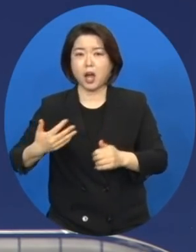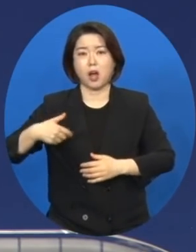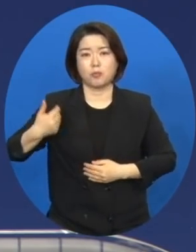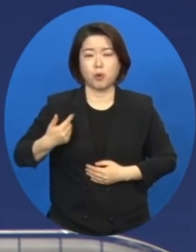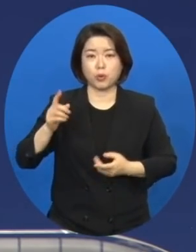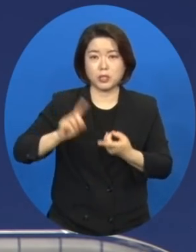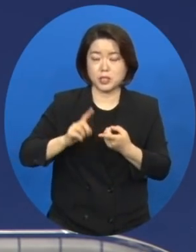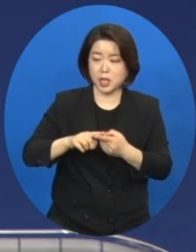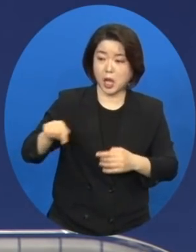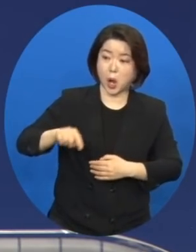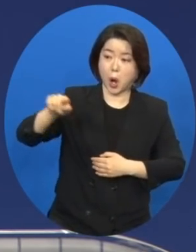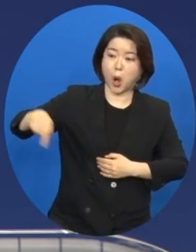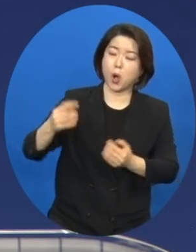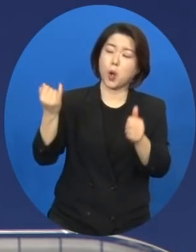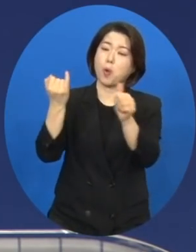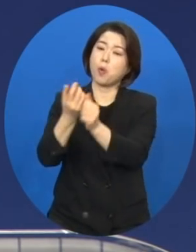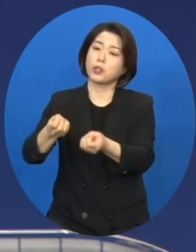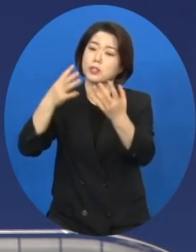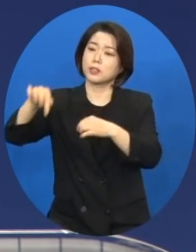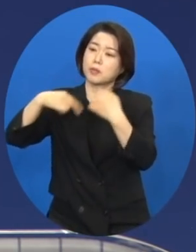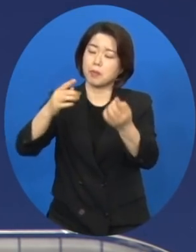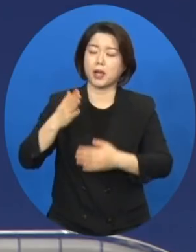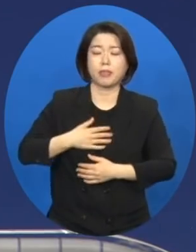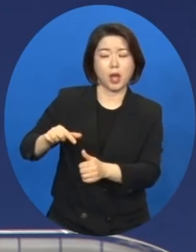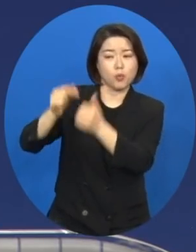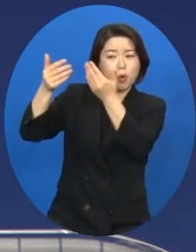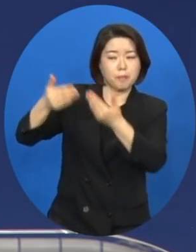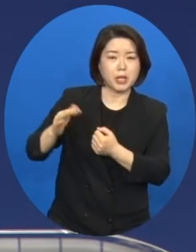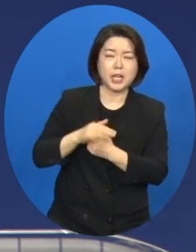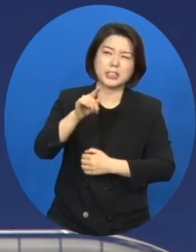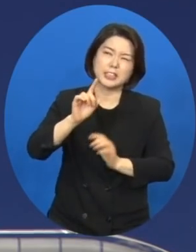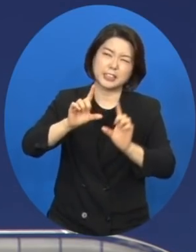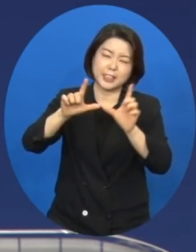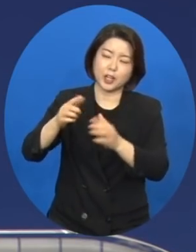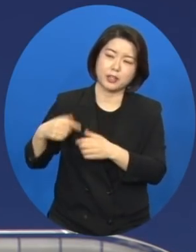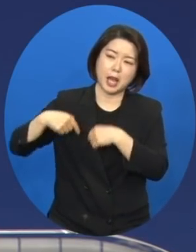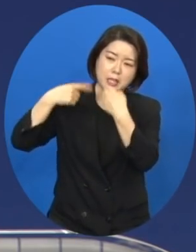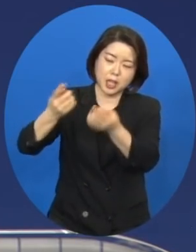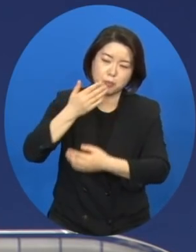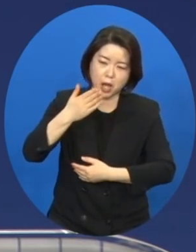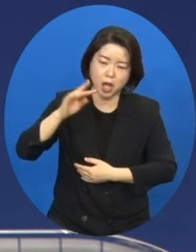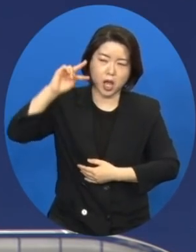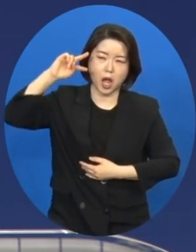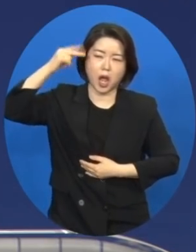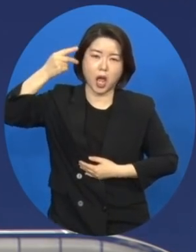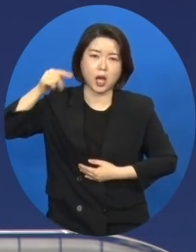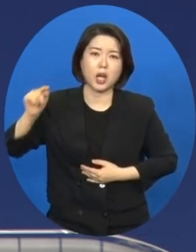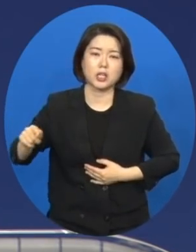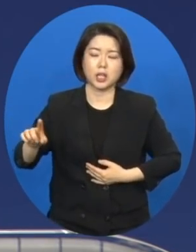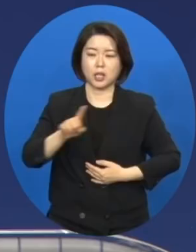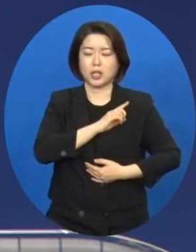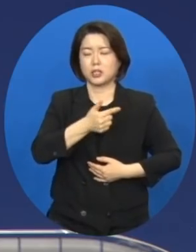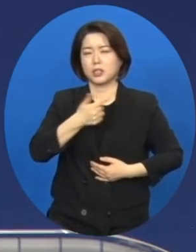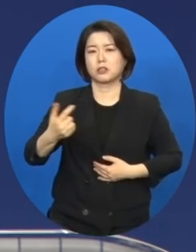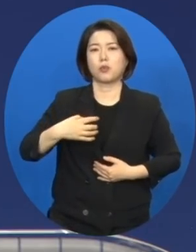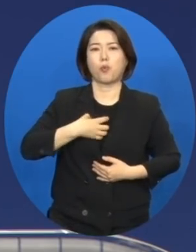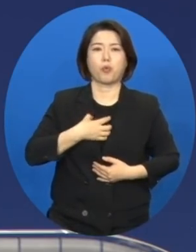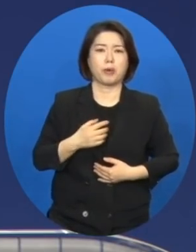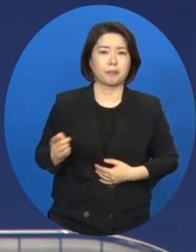나는 그 혼인잔치에 들어갈 거야, 나는 구원받을 거야, 나는 그날에 들어갈 거라고 착각하고 있는 것이 가장 큰 위기라는 거예요.